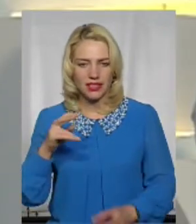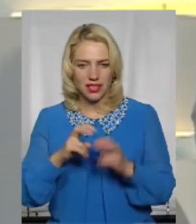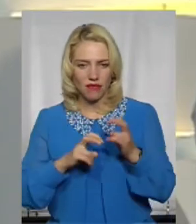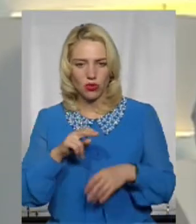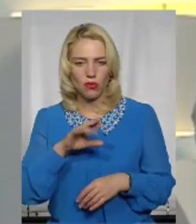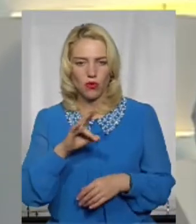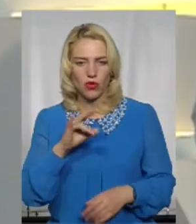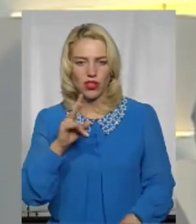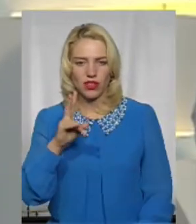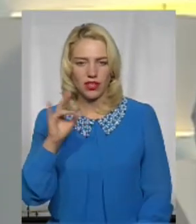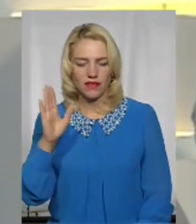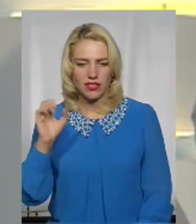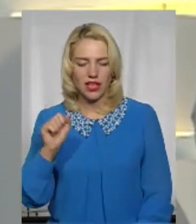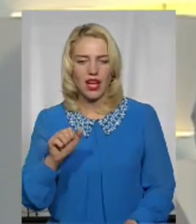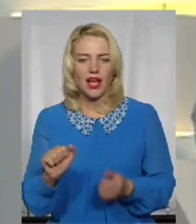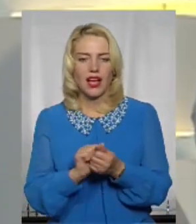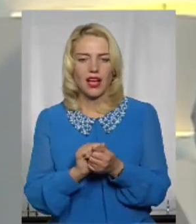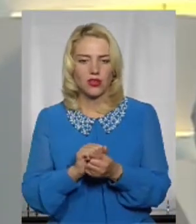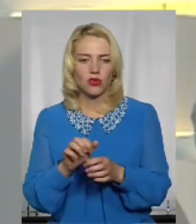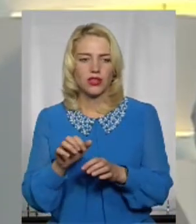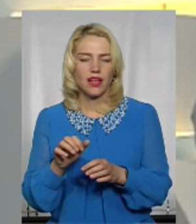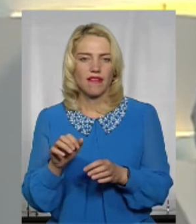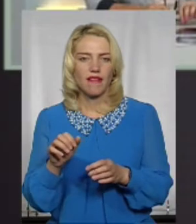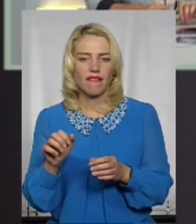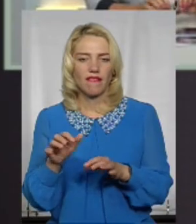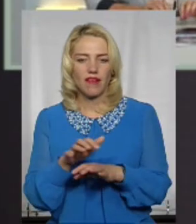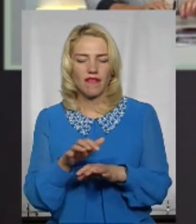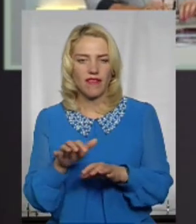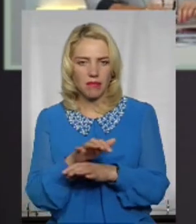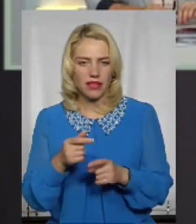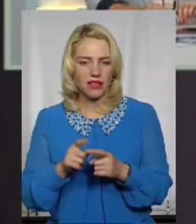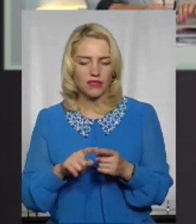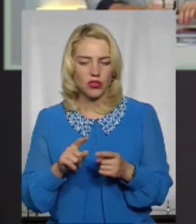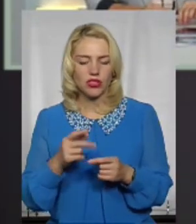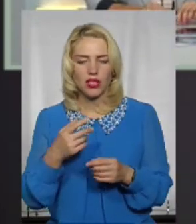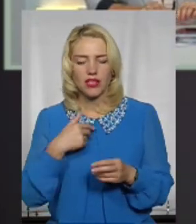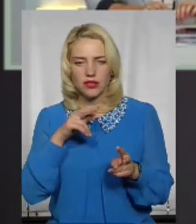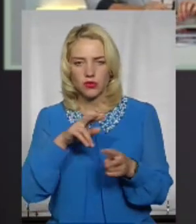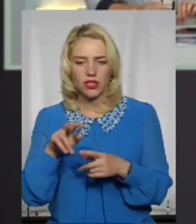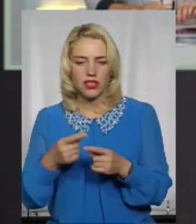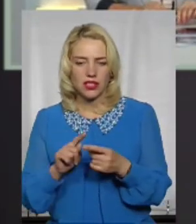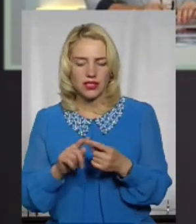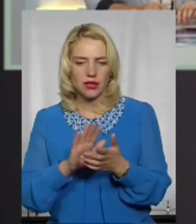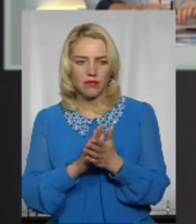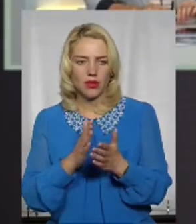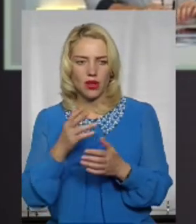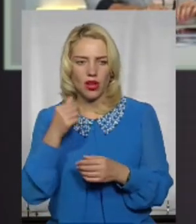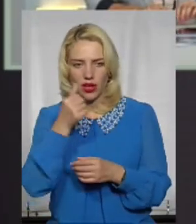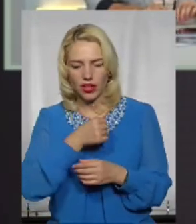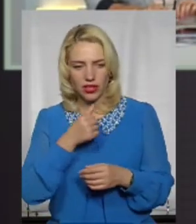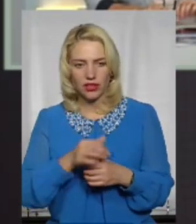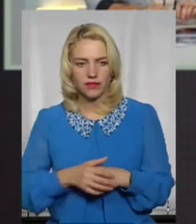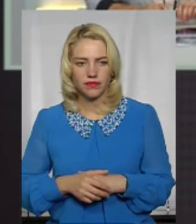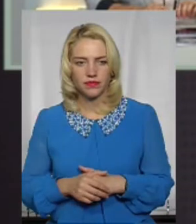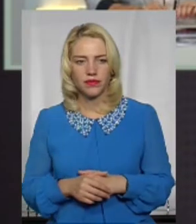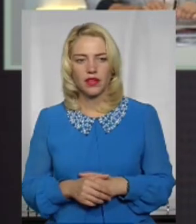я спостерігаю цю ситуацію вже трошки більше як рік, ще задалеко до того, будучи в комітеті екології. Я вас дуже попрошу,